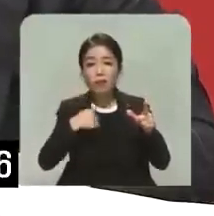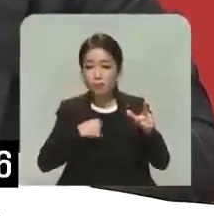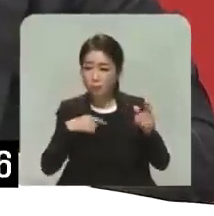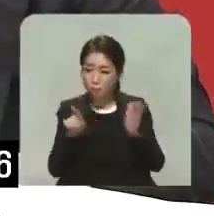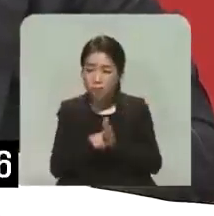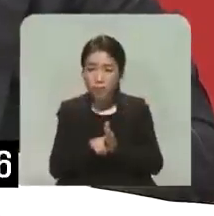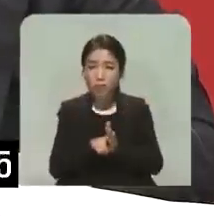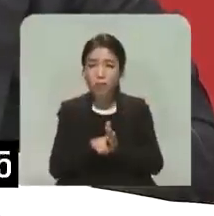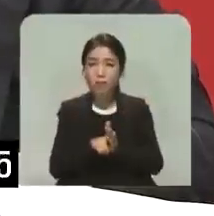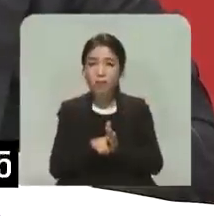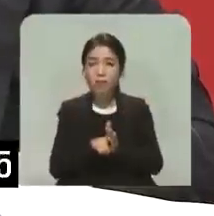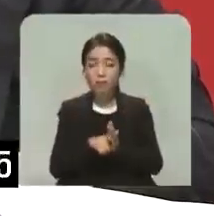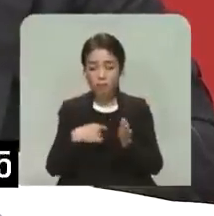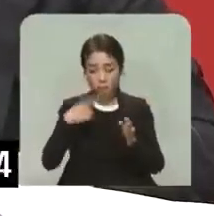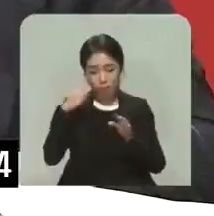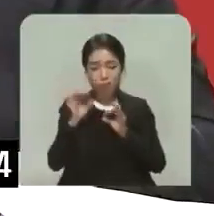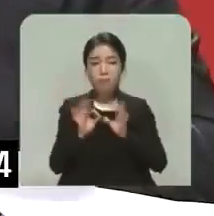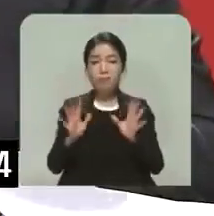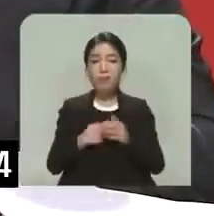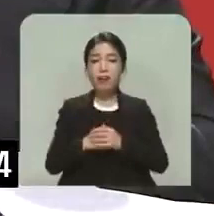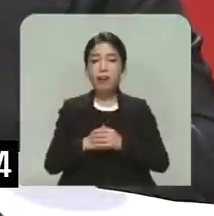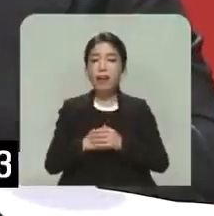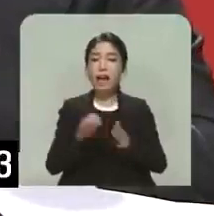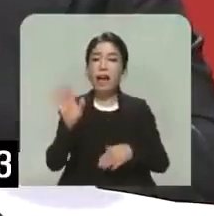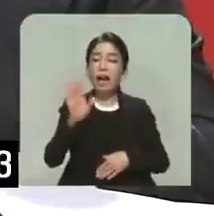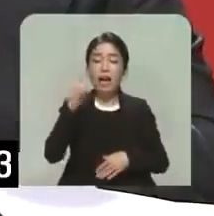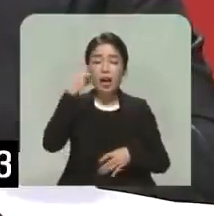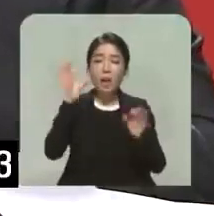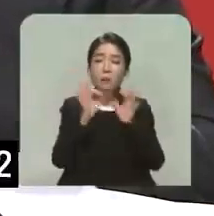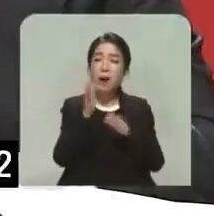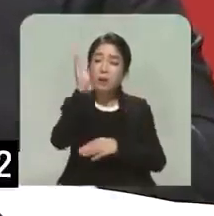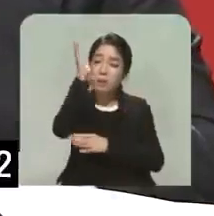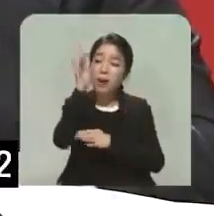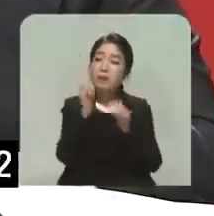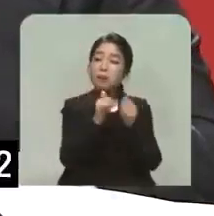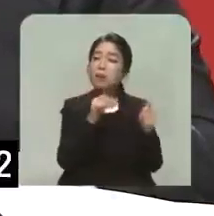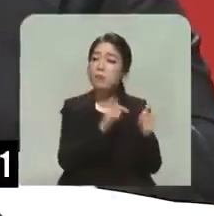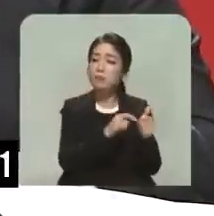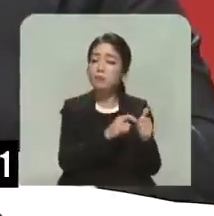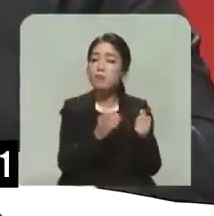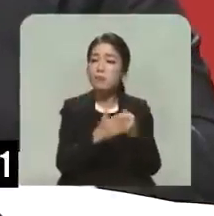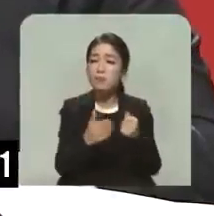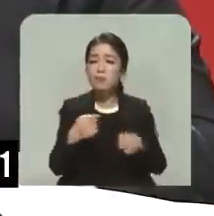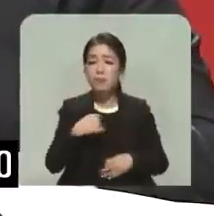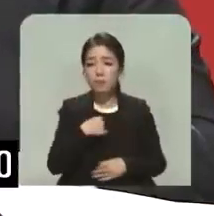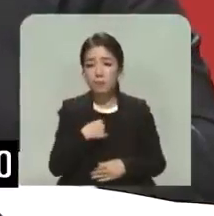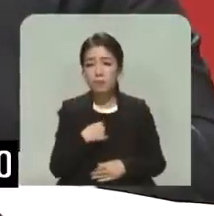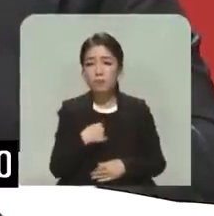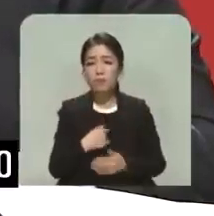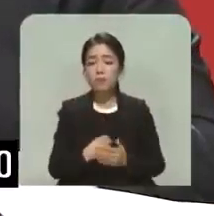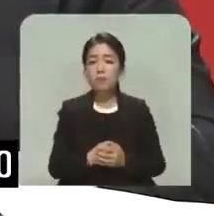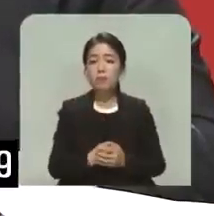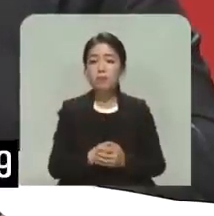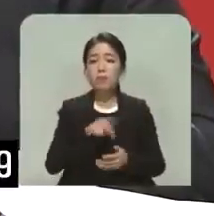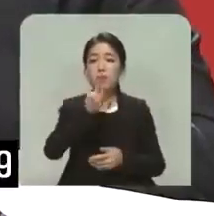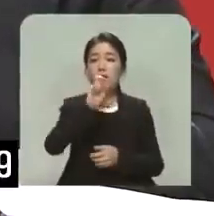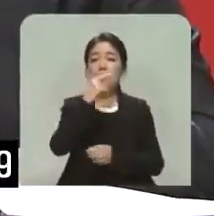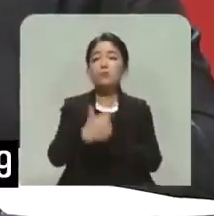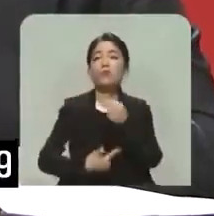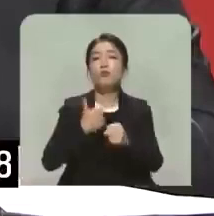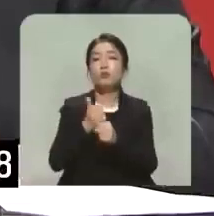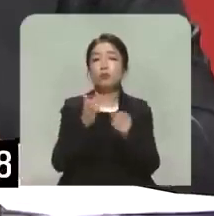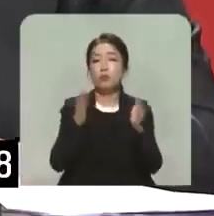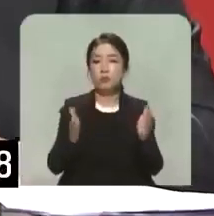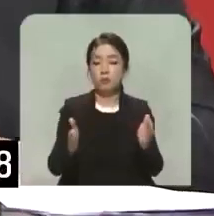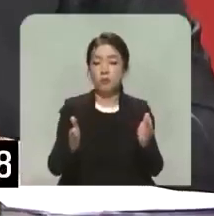거라고 생각하시고 하는 얘기 아니요. 아니요. 이런 황당한 말을 하는 사람이라는 제가 거죠. 제가 26년 동안